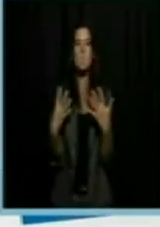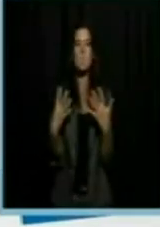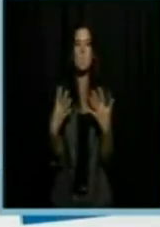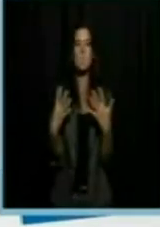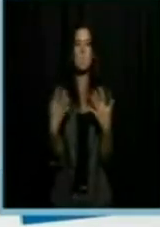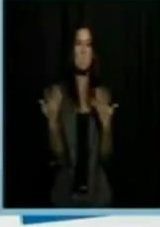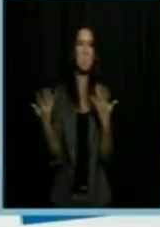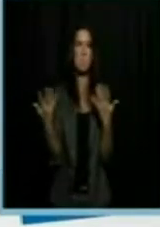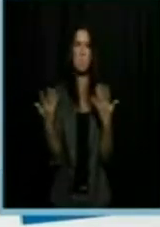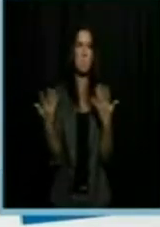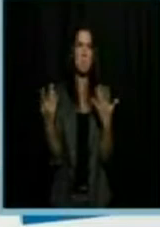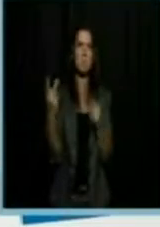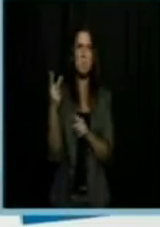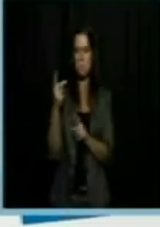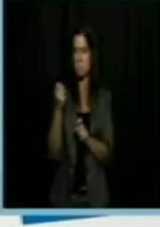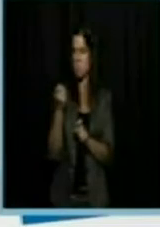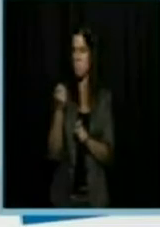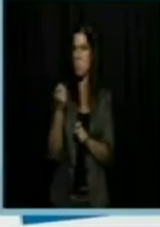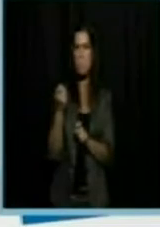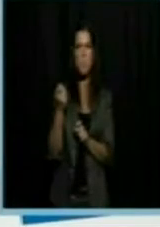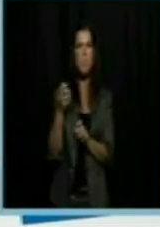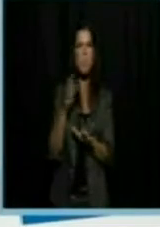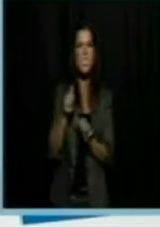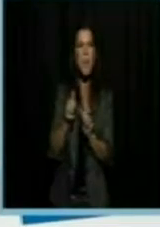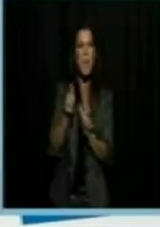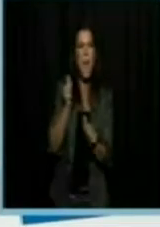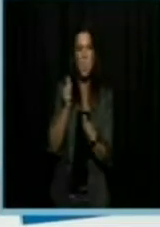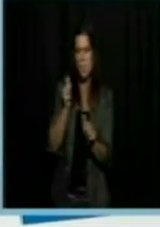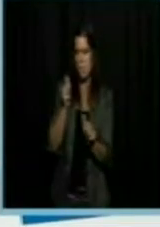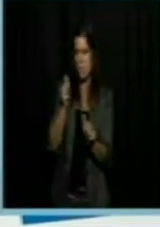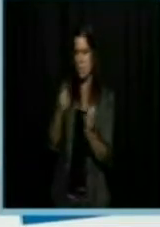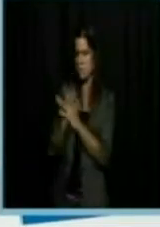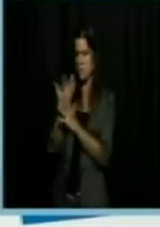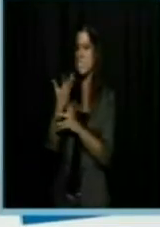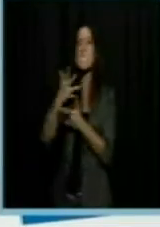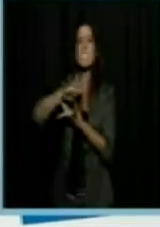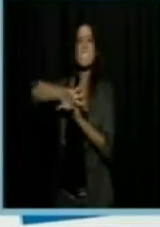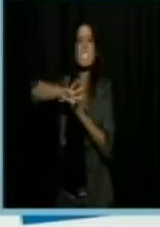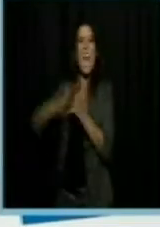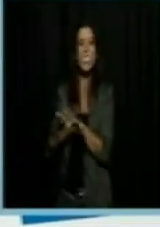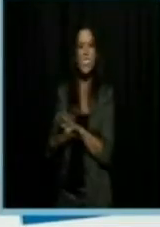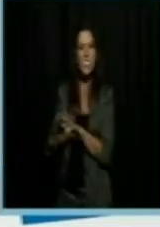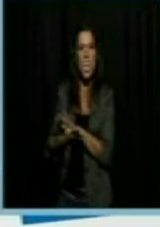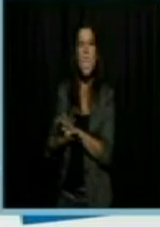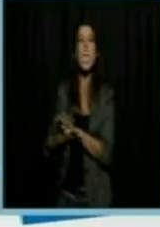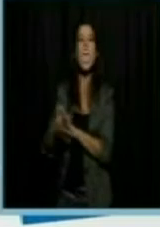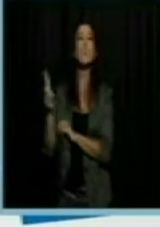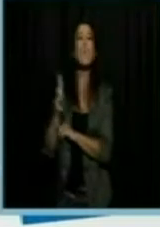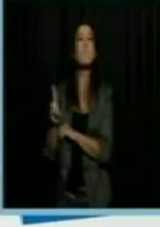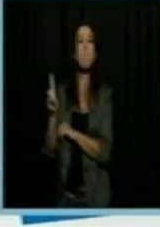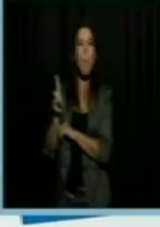passata da poco, da qualche anno, da poco più di un anno la strage di Duisburg, quando sono stati